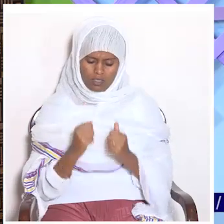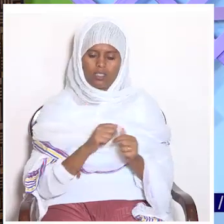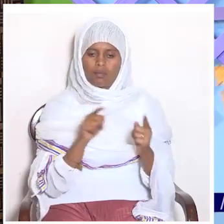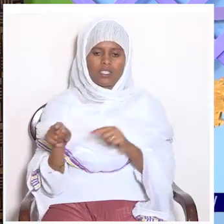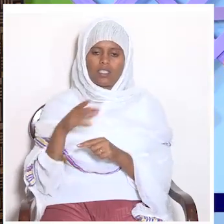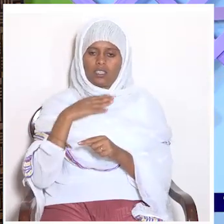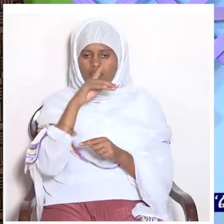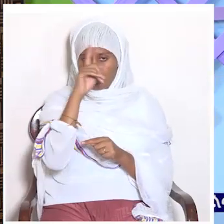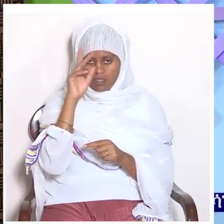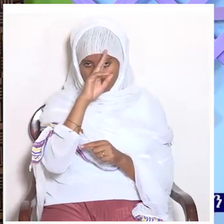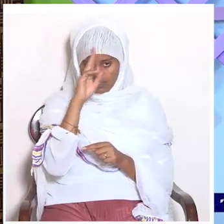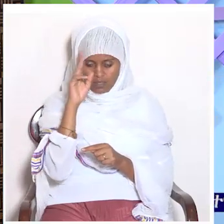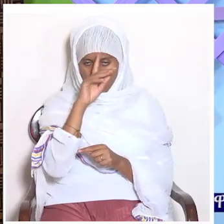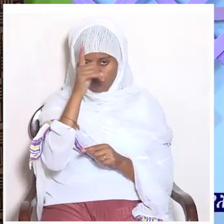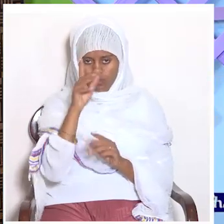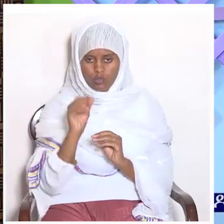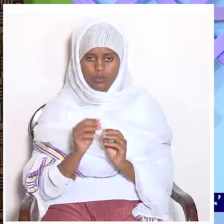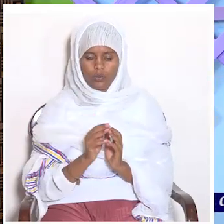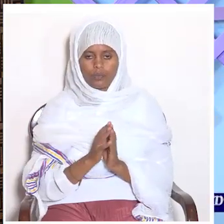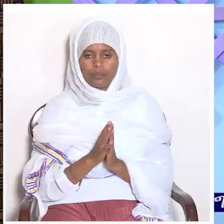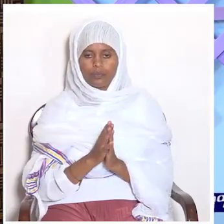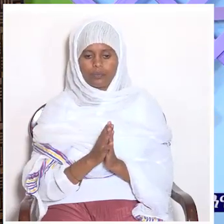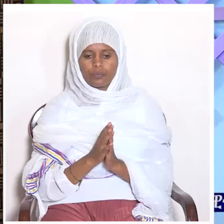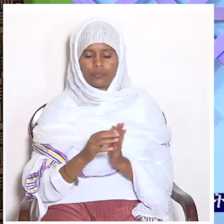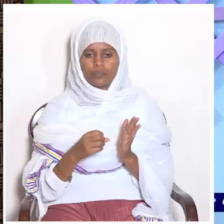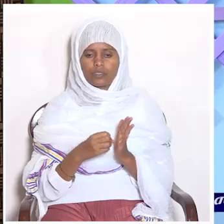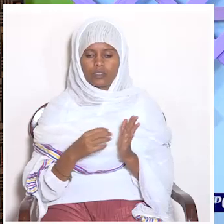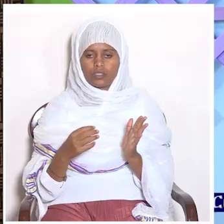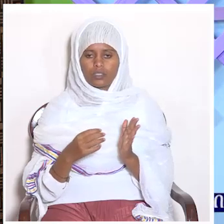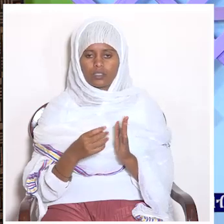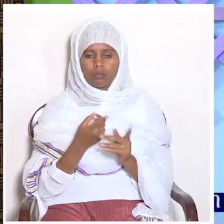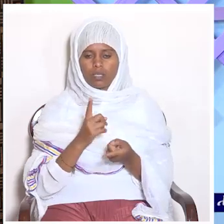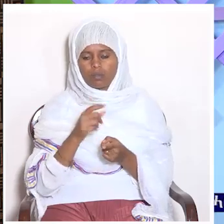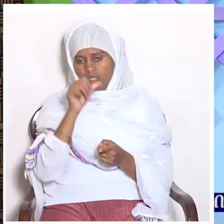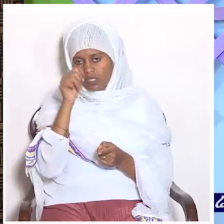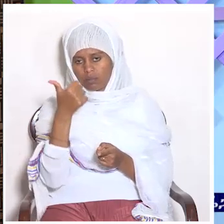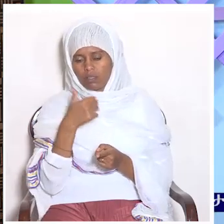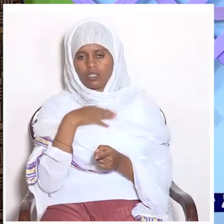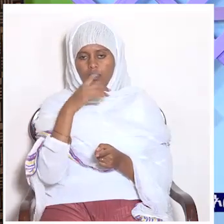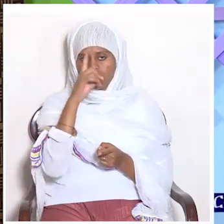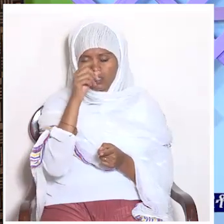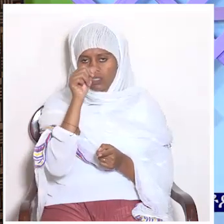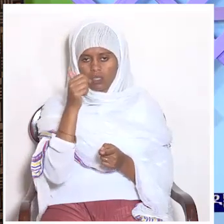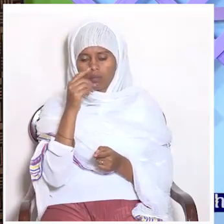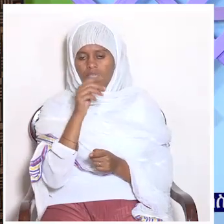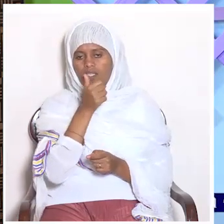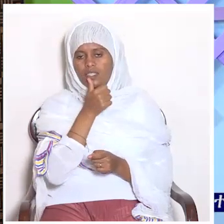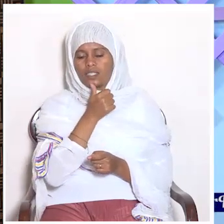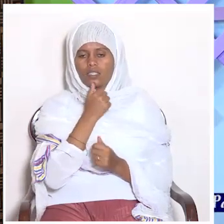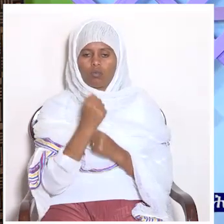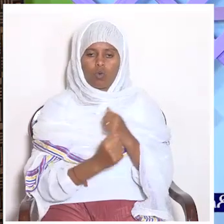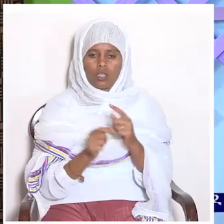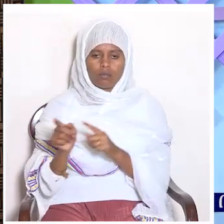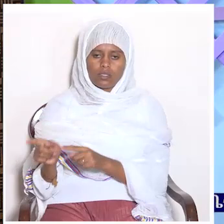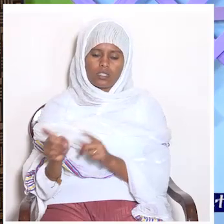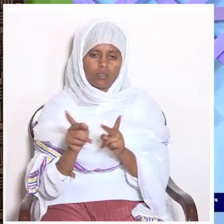ከመይ ገራ ትተግህ እዚ ንሁላትና ሩዱ ሁንገብሮ ይግባአና ስለዚ እንተ ደኣ ተጸጊምና ቅድስት ድንግል ጸገምና